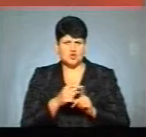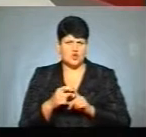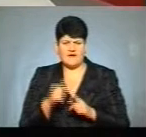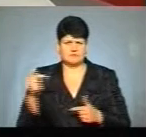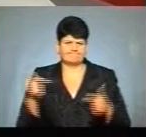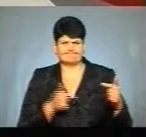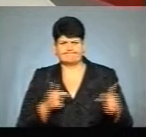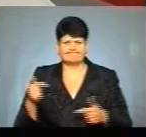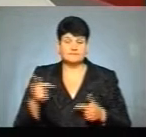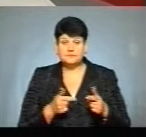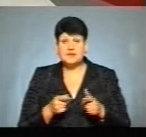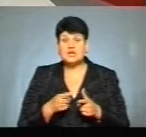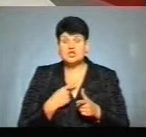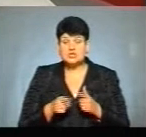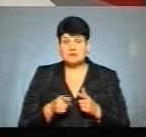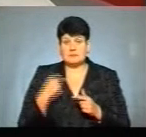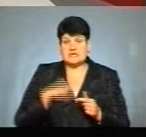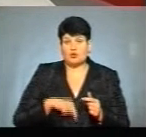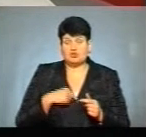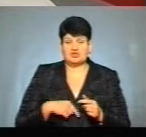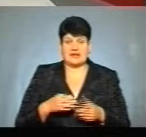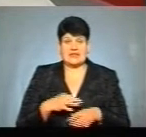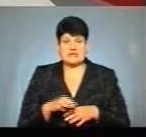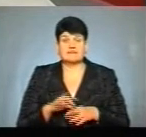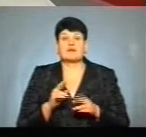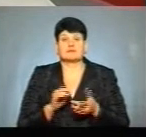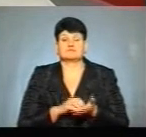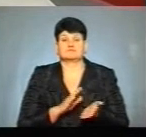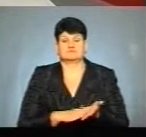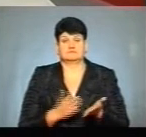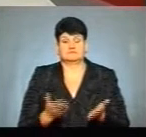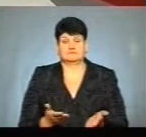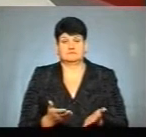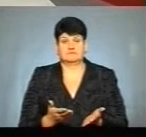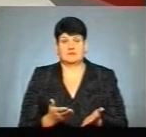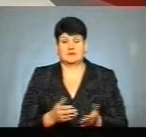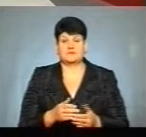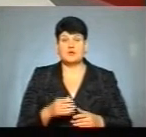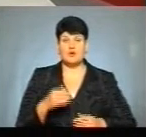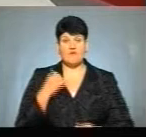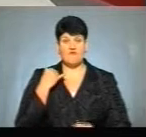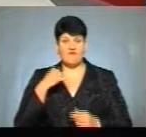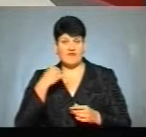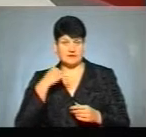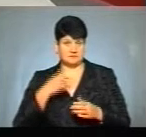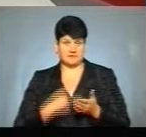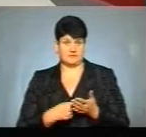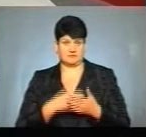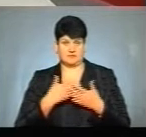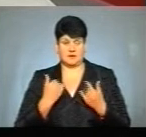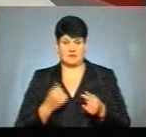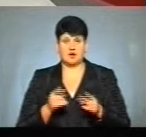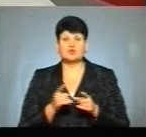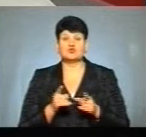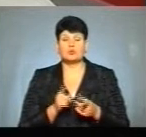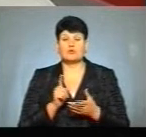словесні образи чи психологічне насильство. Як вони фіксуються? От ви кажете, що деякі виклики вони не підтверджуються. Звичайно. Тобто, що